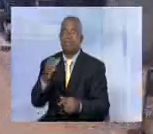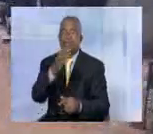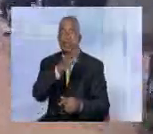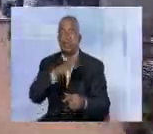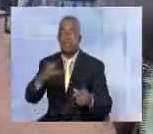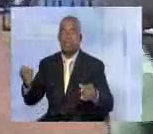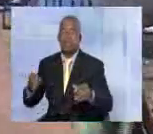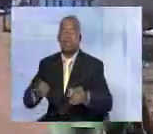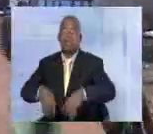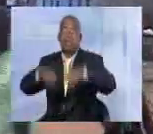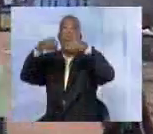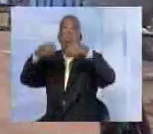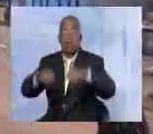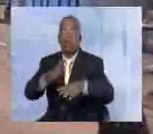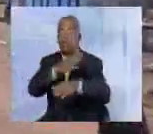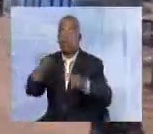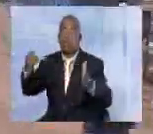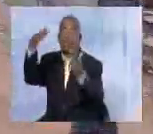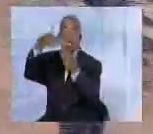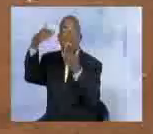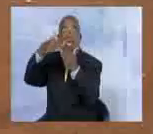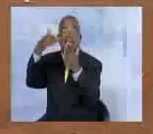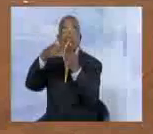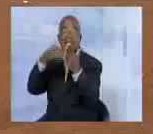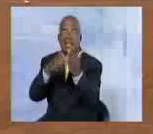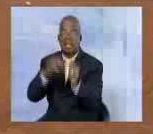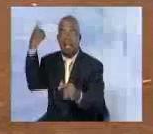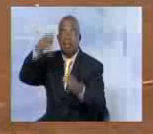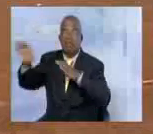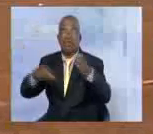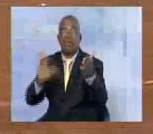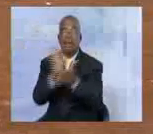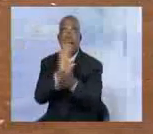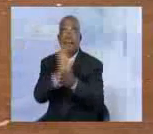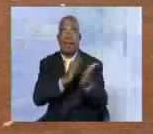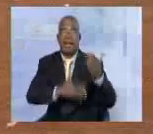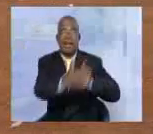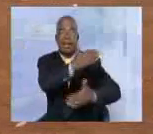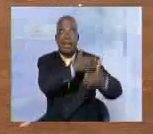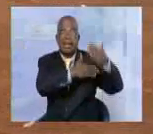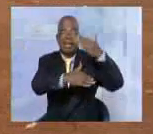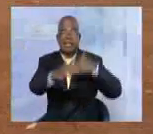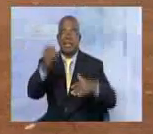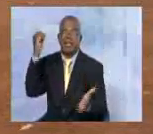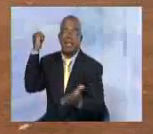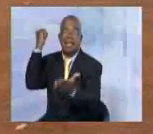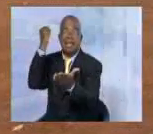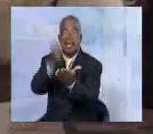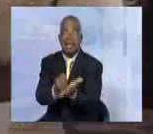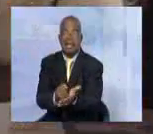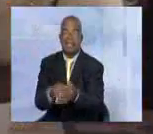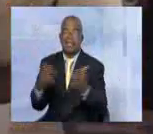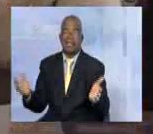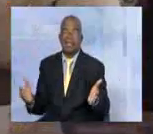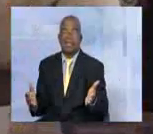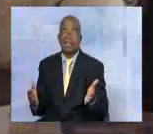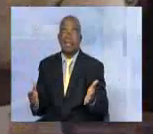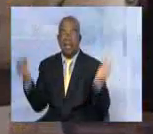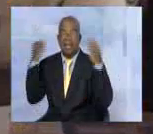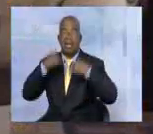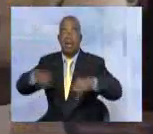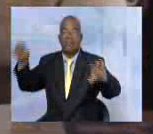les déclarations et établissement des extraits de naissance, des cérémonies de réconciliation et de la cohésion sociale, des séances